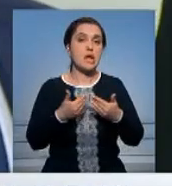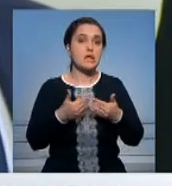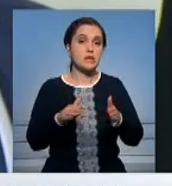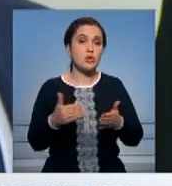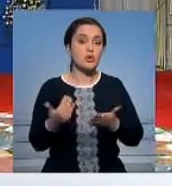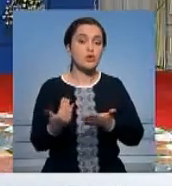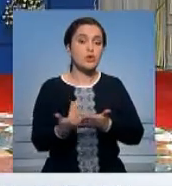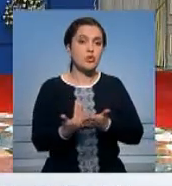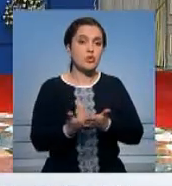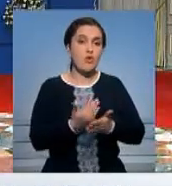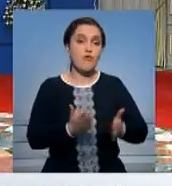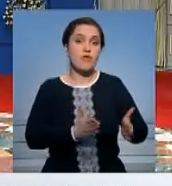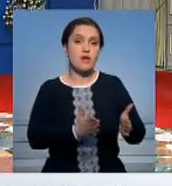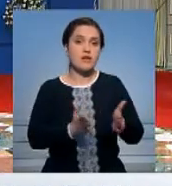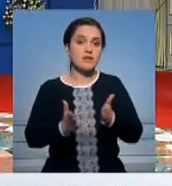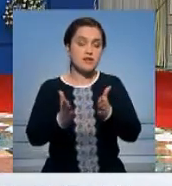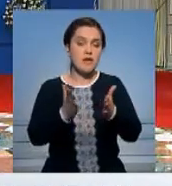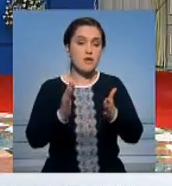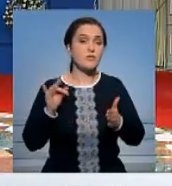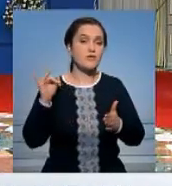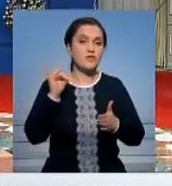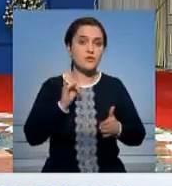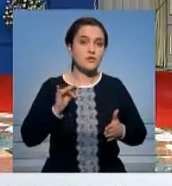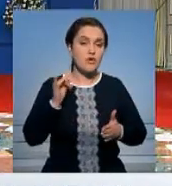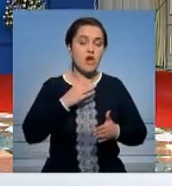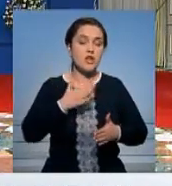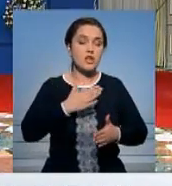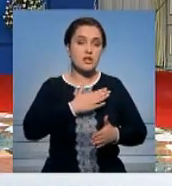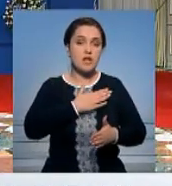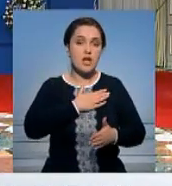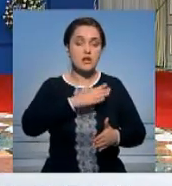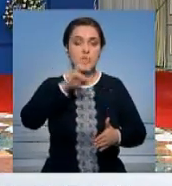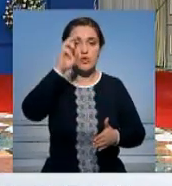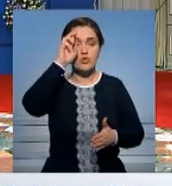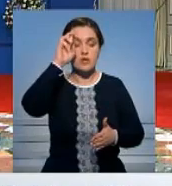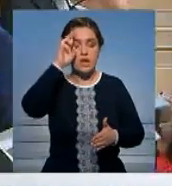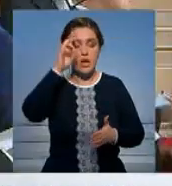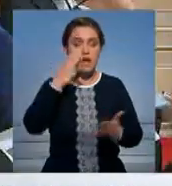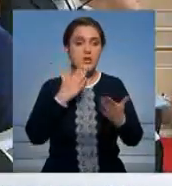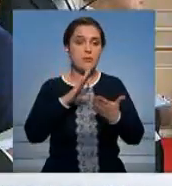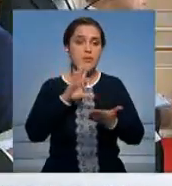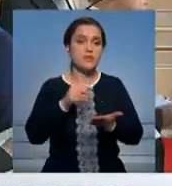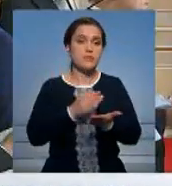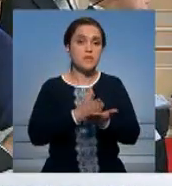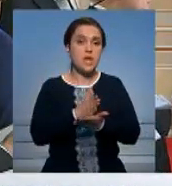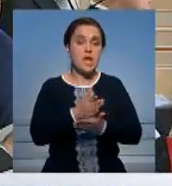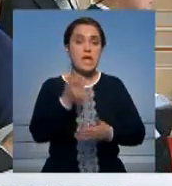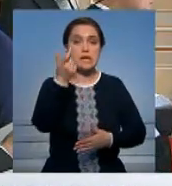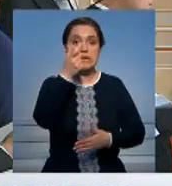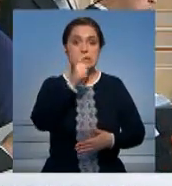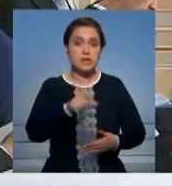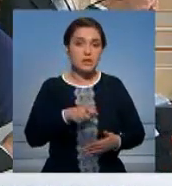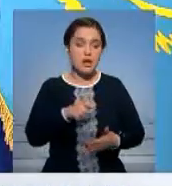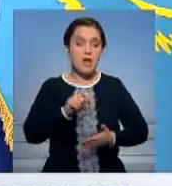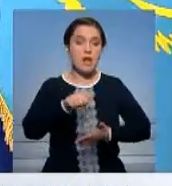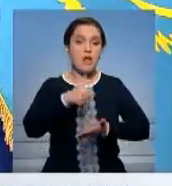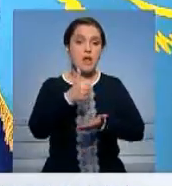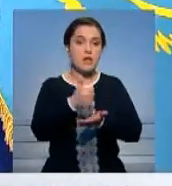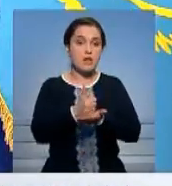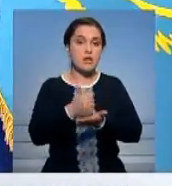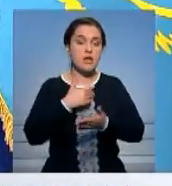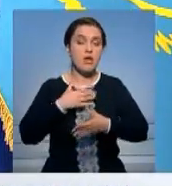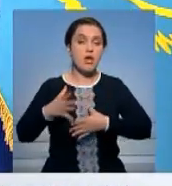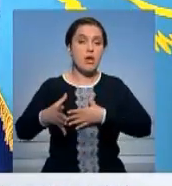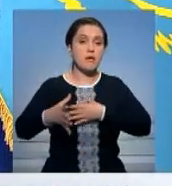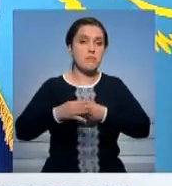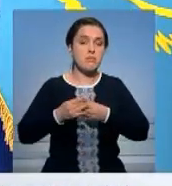этап истории наших межгосударственных отношений по всем направлениям. Италия – один из основных стратегических